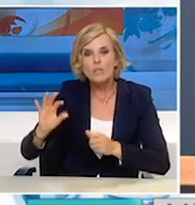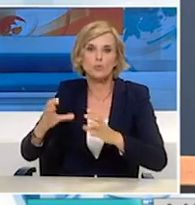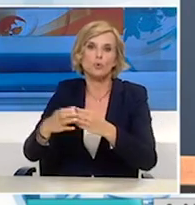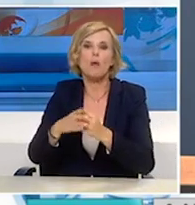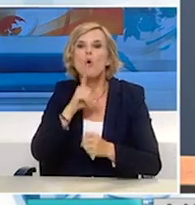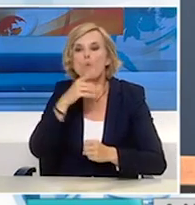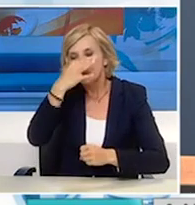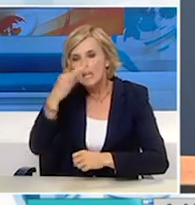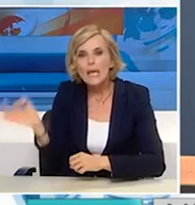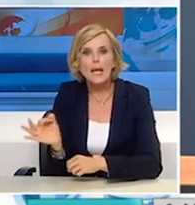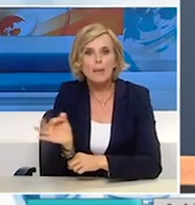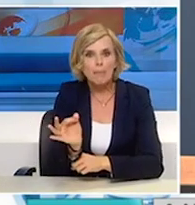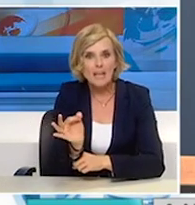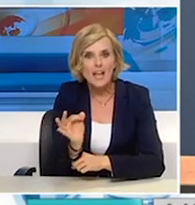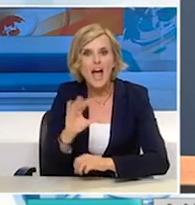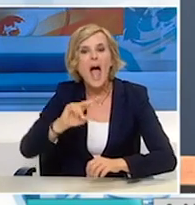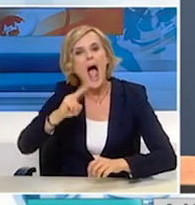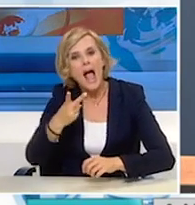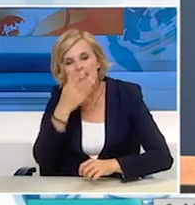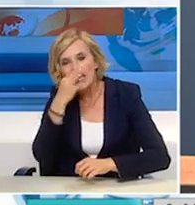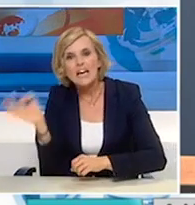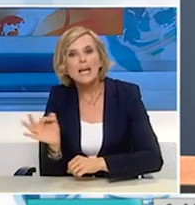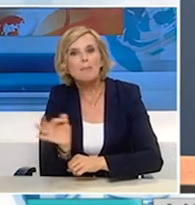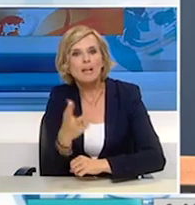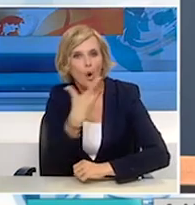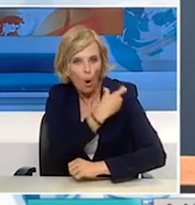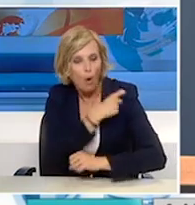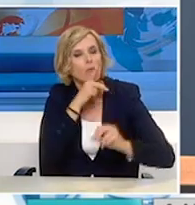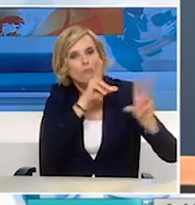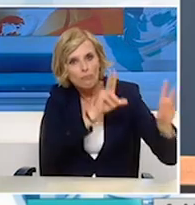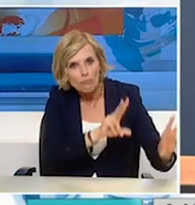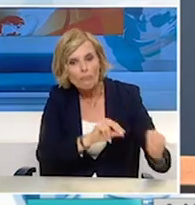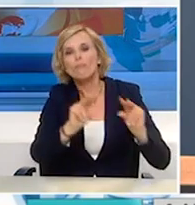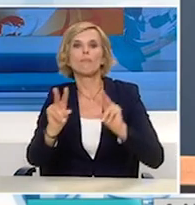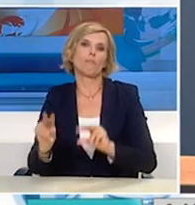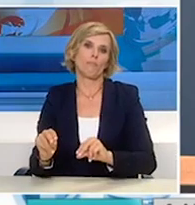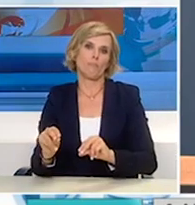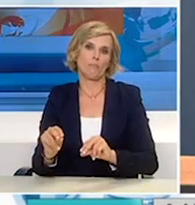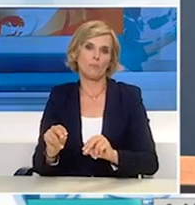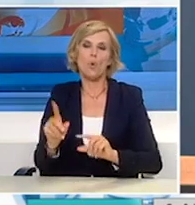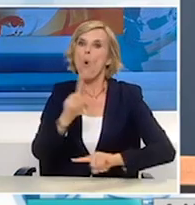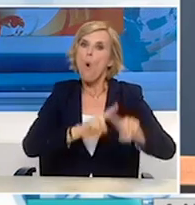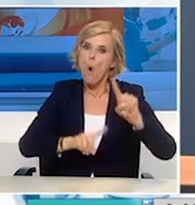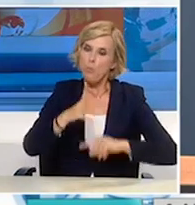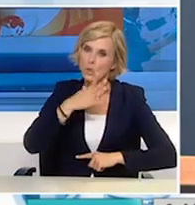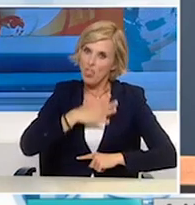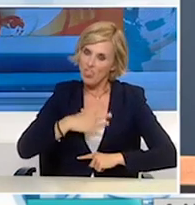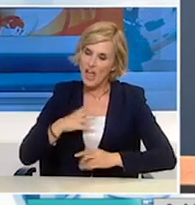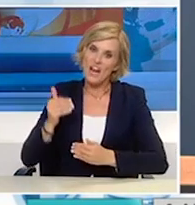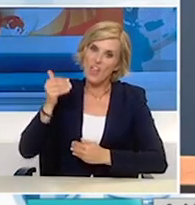κίνδυνο. Έτσι, για παράδειγμα, σε αυτή τη μελέτη είδατε δεν είχαν καθόλου παιδιά. Που είναι ενδιαφέρον, έτσι, από μόνο του. Φυσικά και όσο